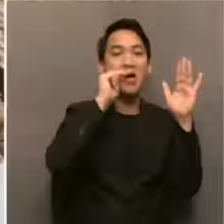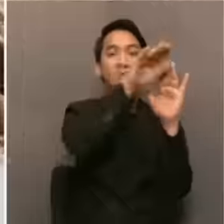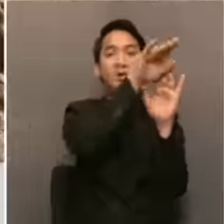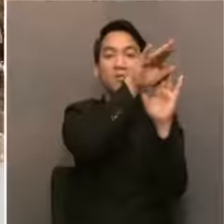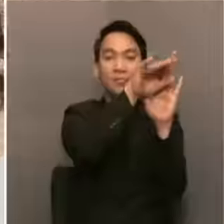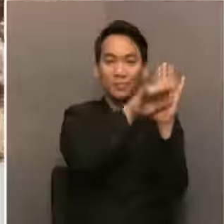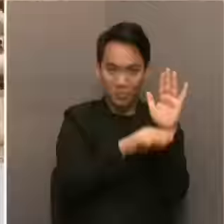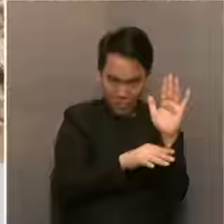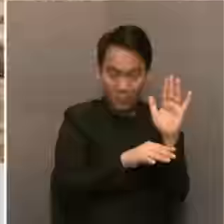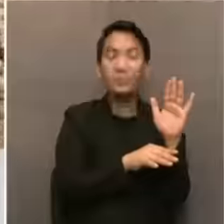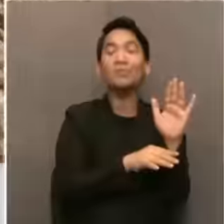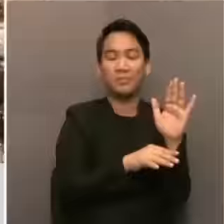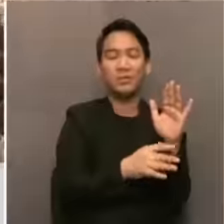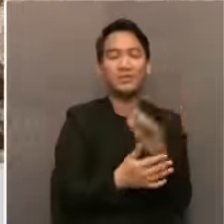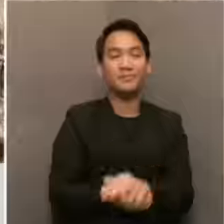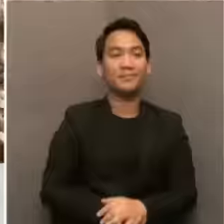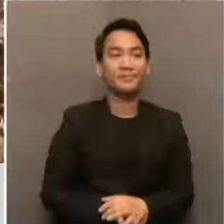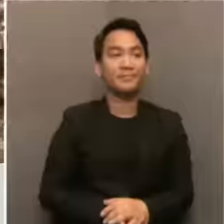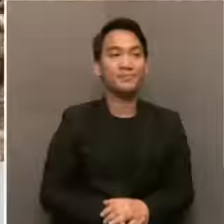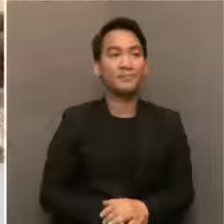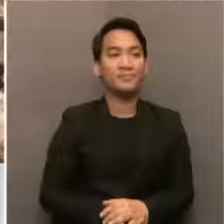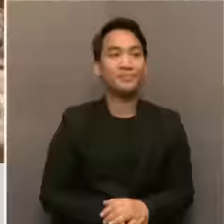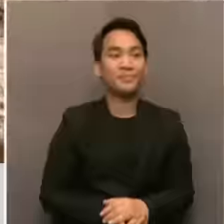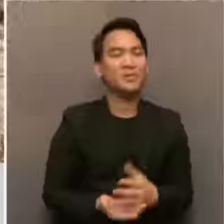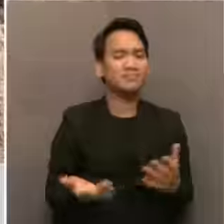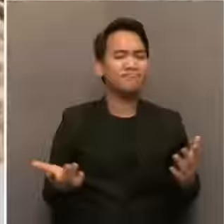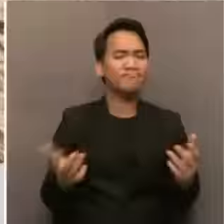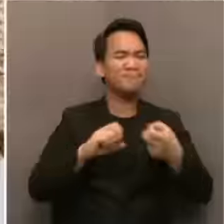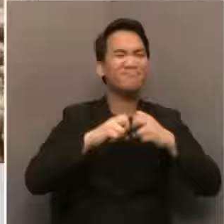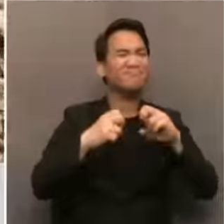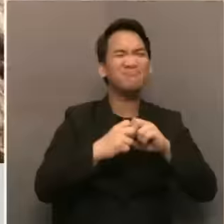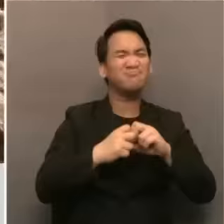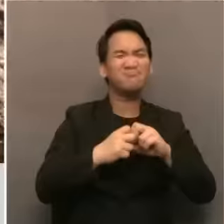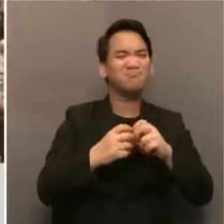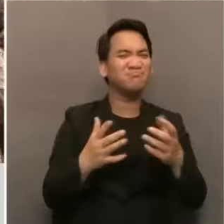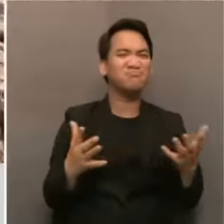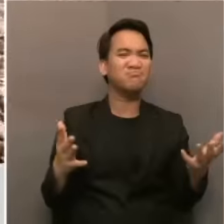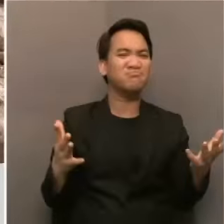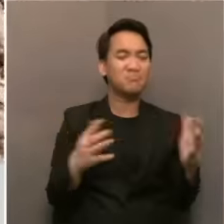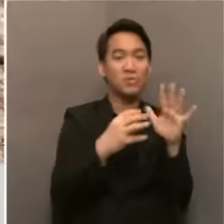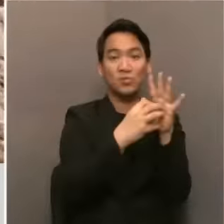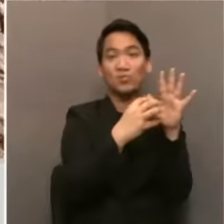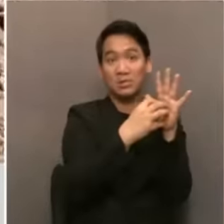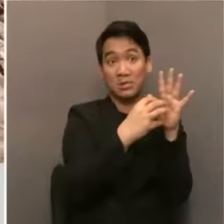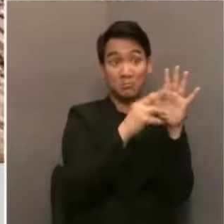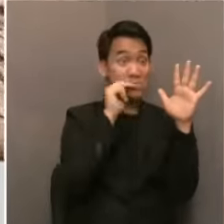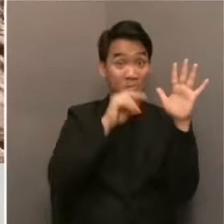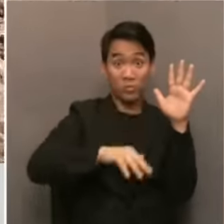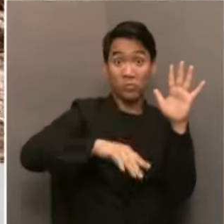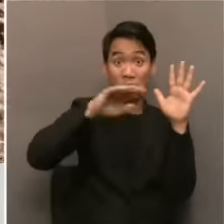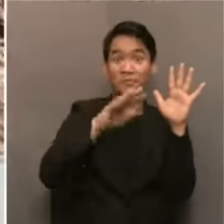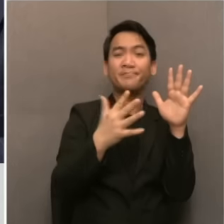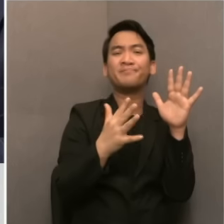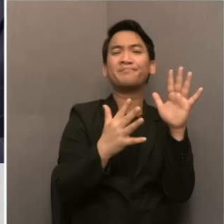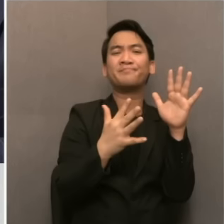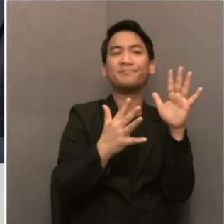งนั้นก็ยังคงน้อยอยู่นะครับเพราะฉะนั้นไม่น่าจะเป็นอุปสรรคในเรื่องของกรุงเทพมหานครที่จะมีน้ำท่วม ก็เท่ากับว่ากรุงเ